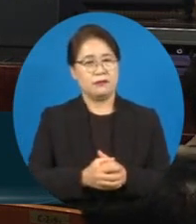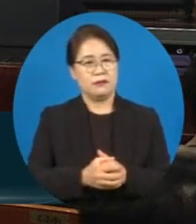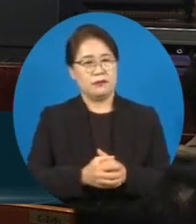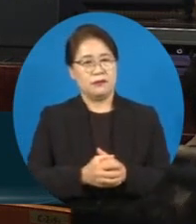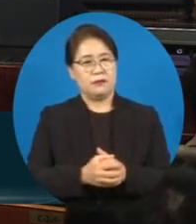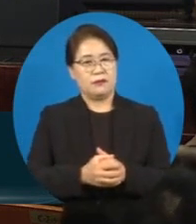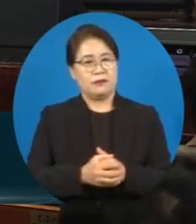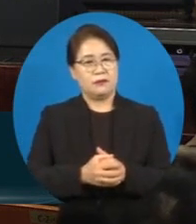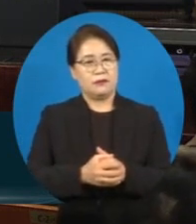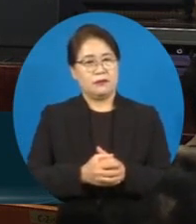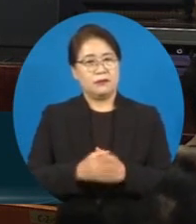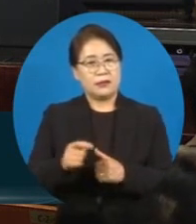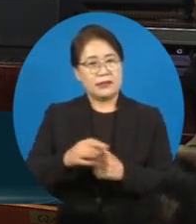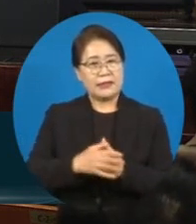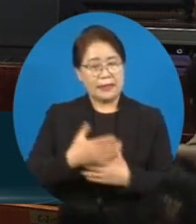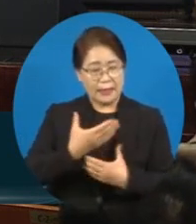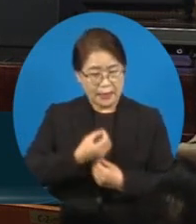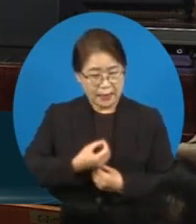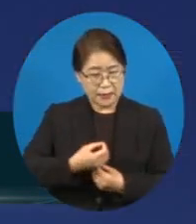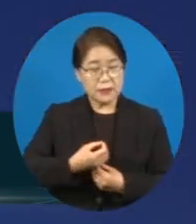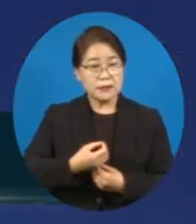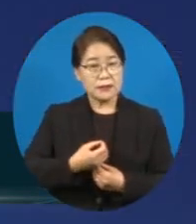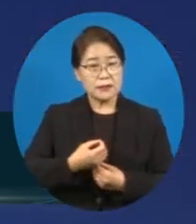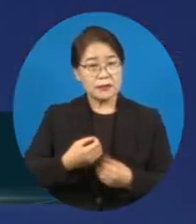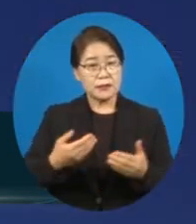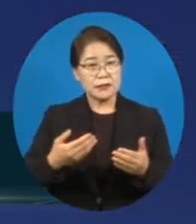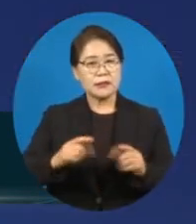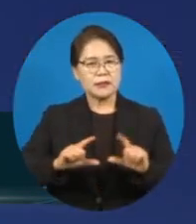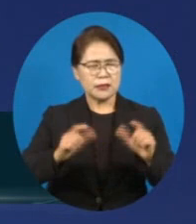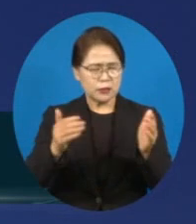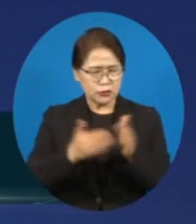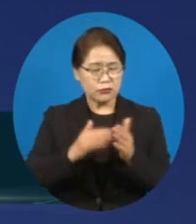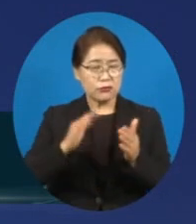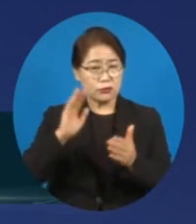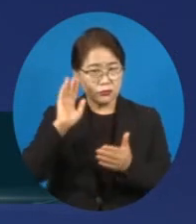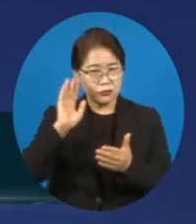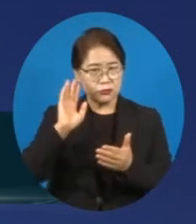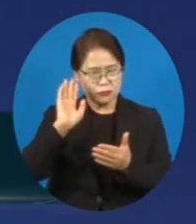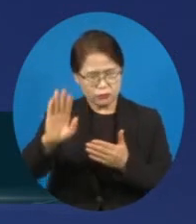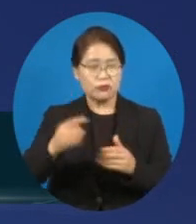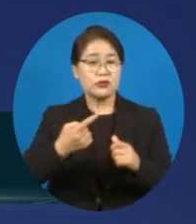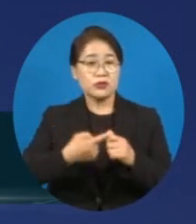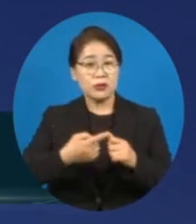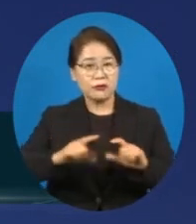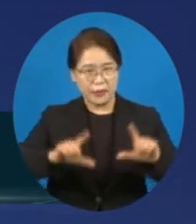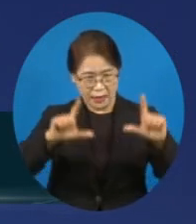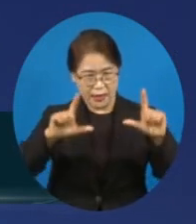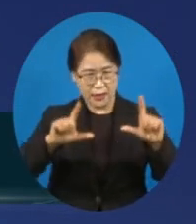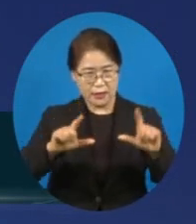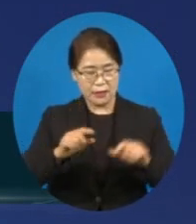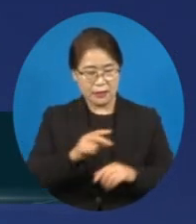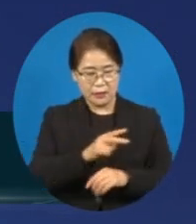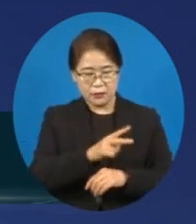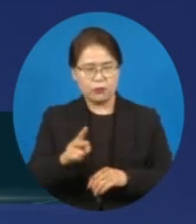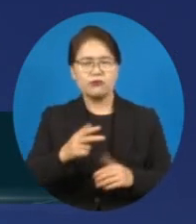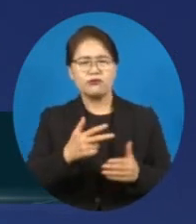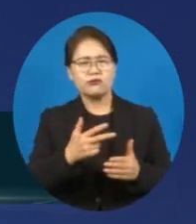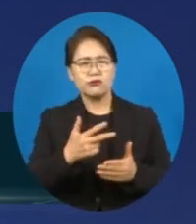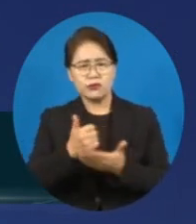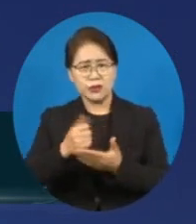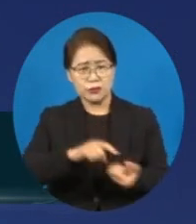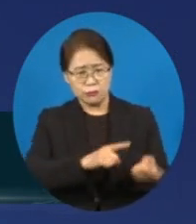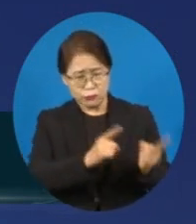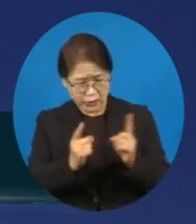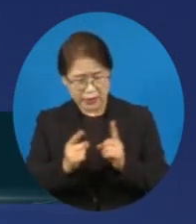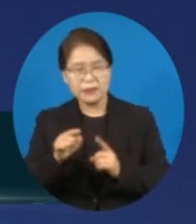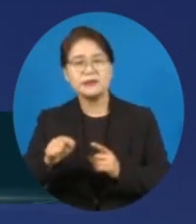첫날이 나왔어요 여러분 안식구 첫날이 어떤 날일까요 우리 주님께서 부활하신 그 날입니다